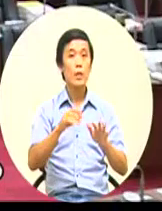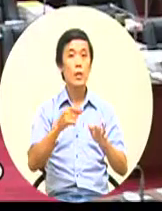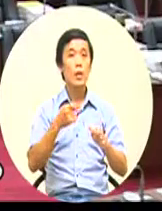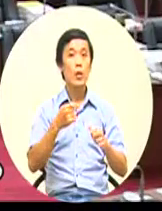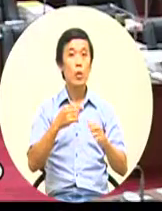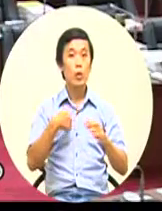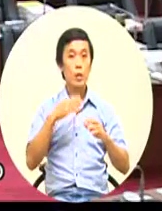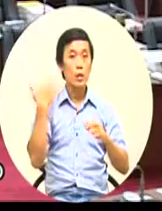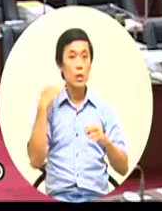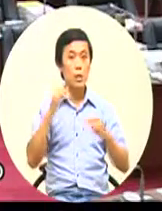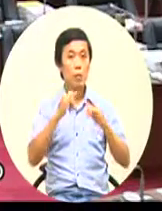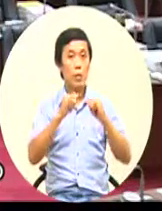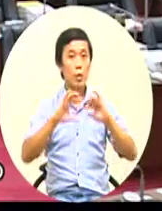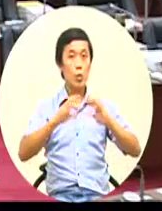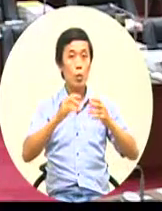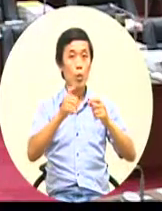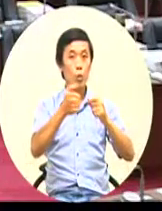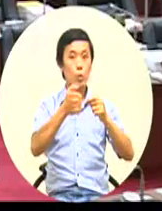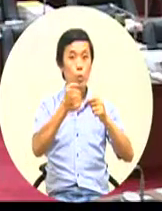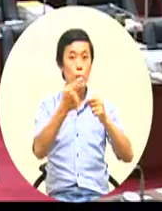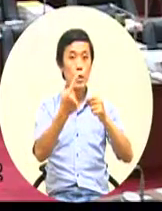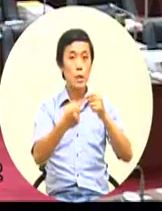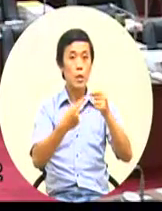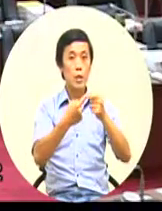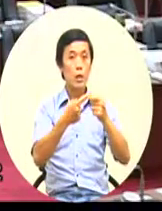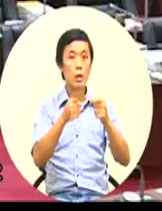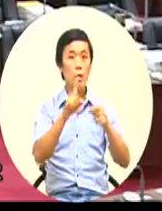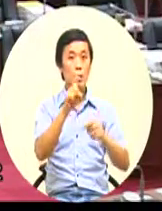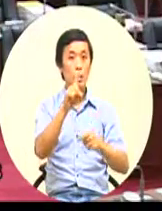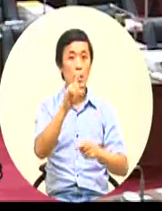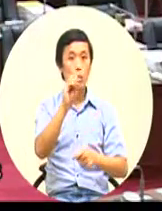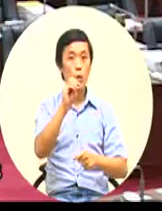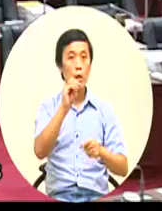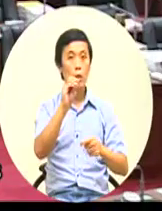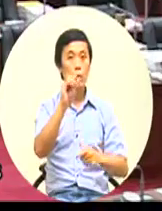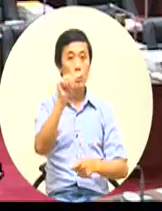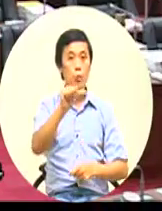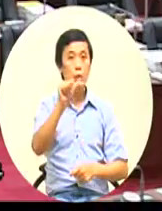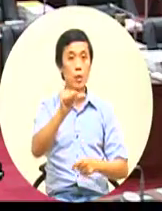国51年的时候，以179,000元购买